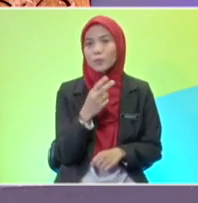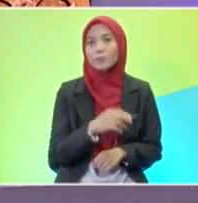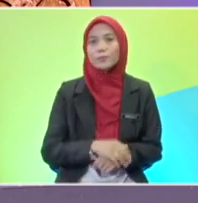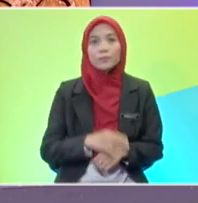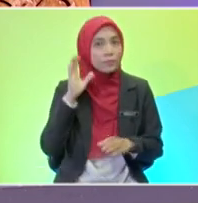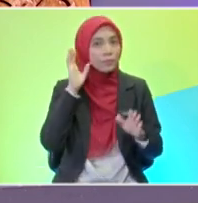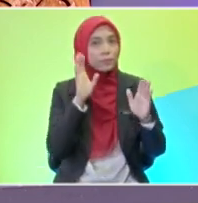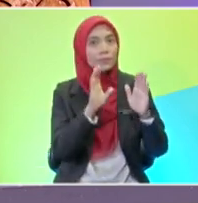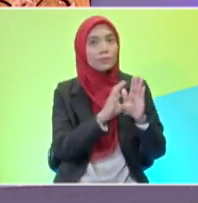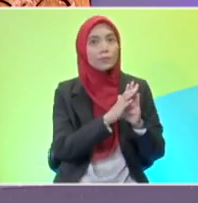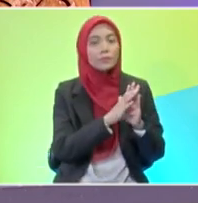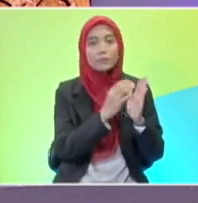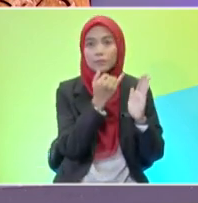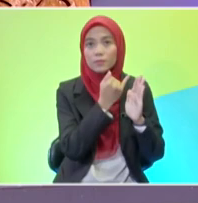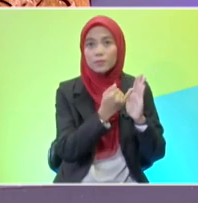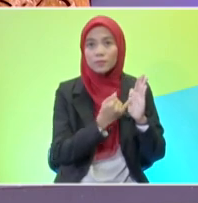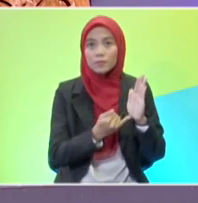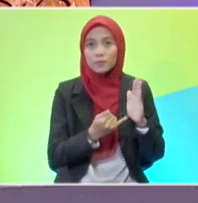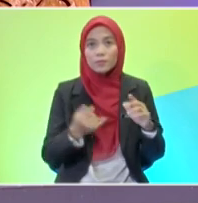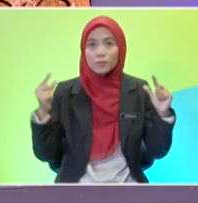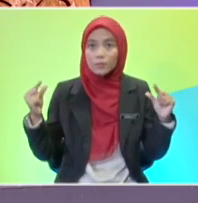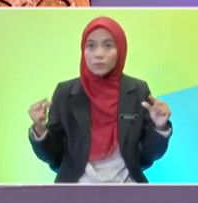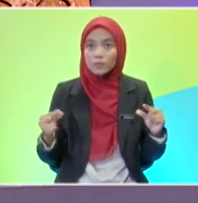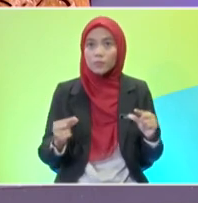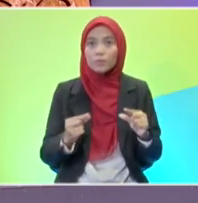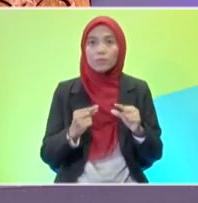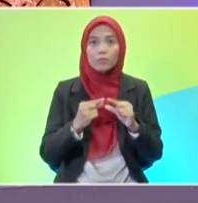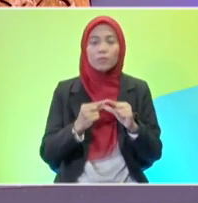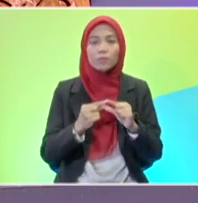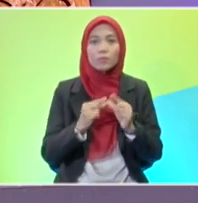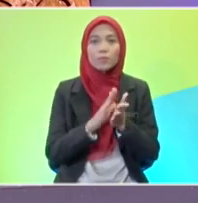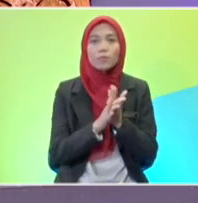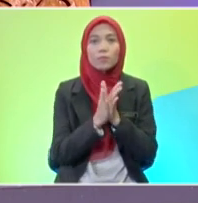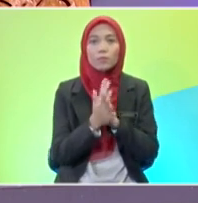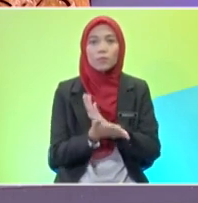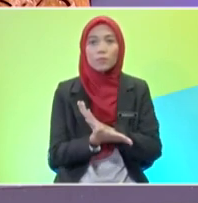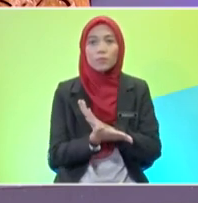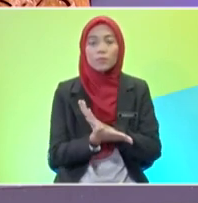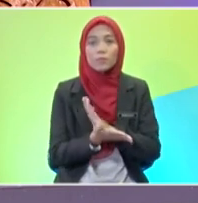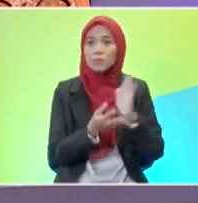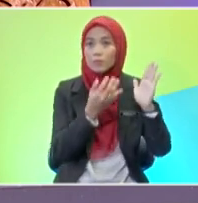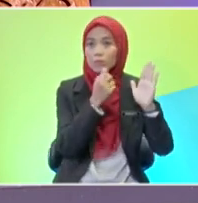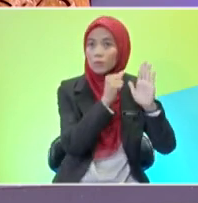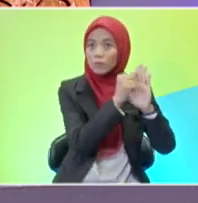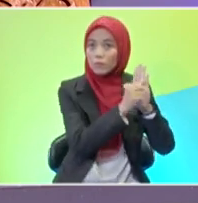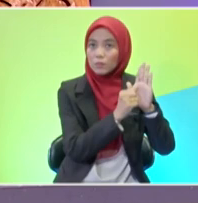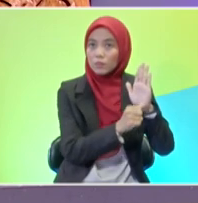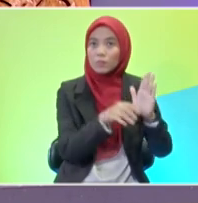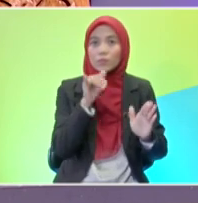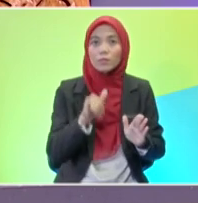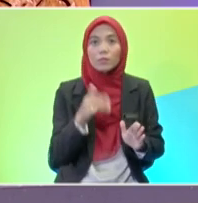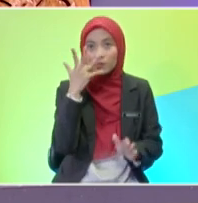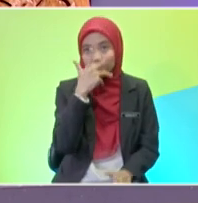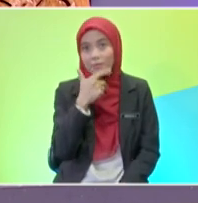oke Lihatin aja gabung Jadi mungkin motif ini menjadi satu motif yang menarik untuk di Telaga dan kemudian